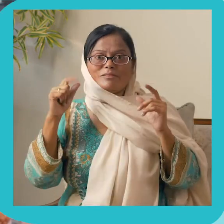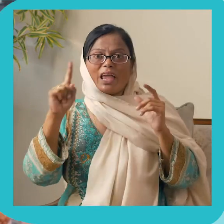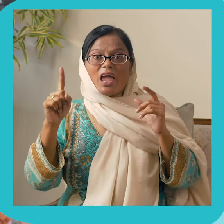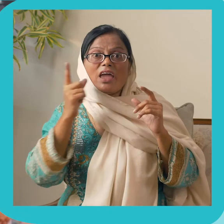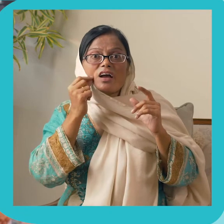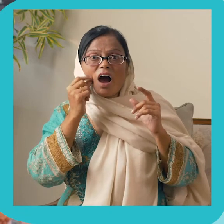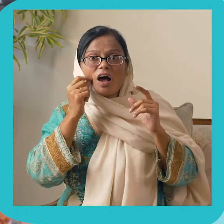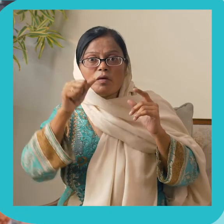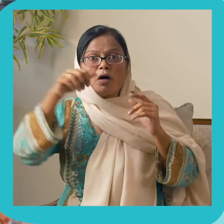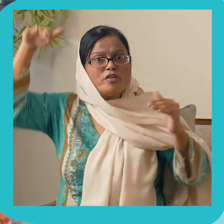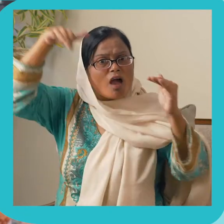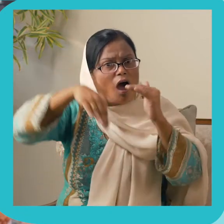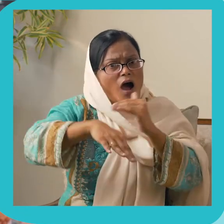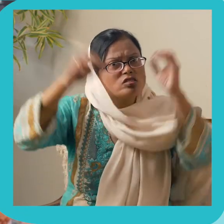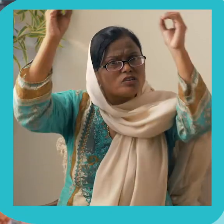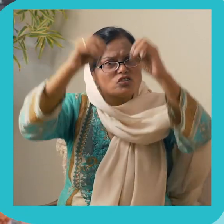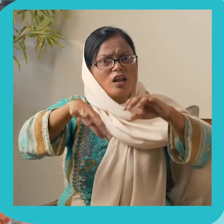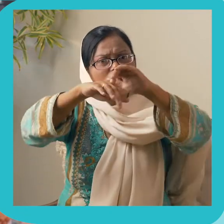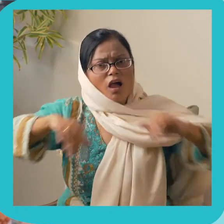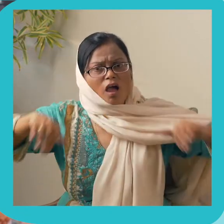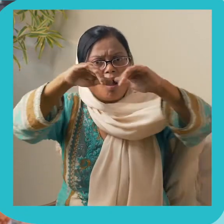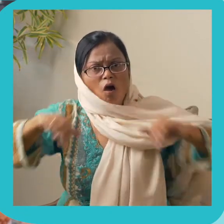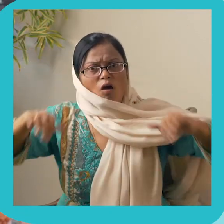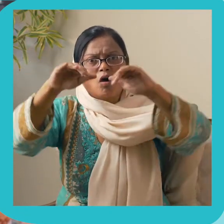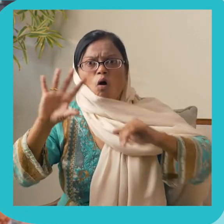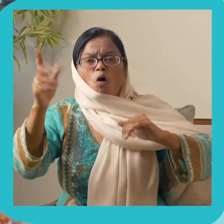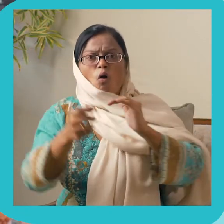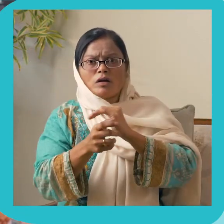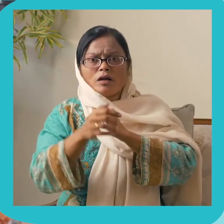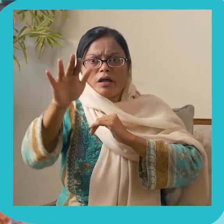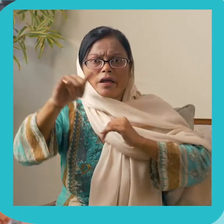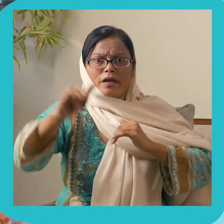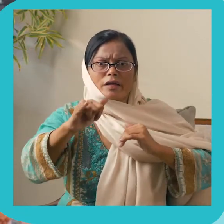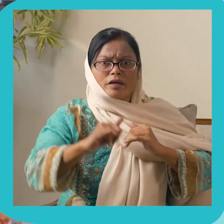एक माहीगीर ने पानी में छलांग लगाई और ऑलिव के नजदीक आ गया।